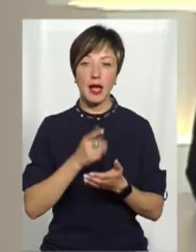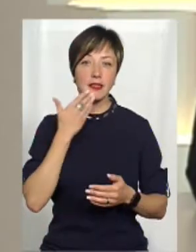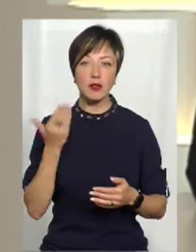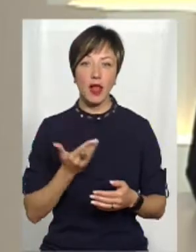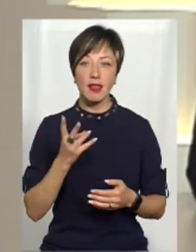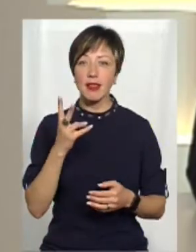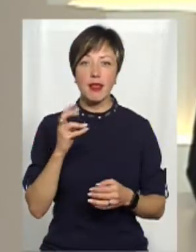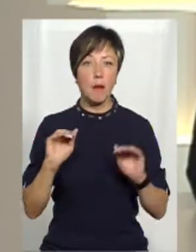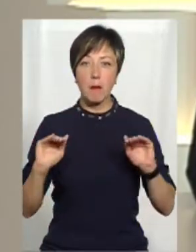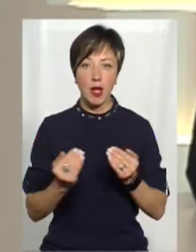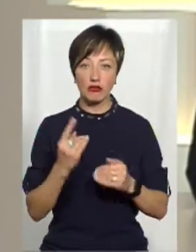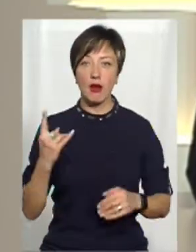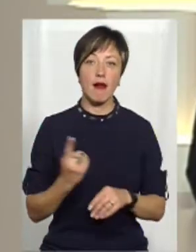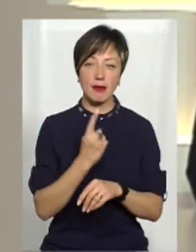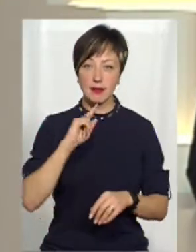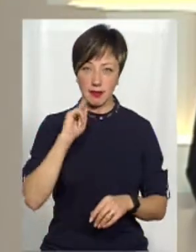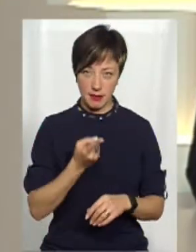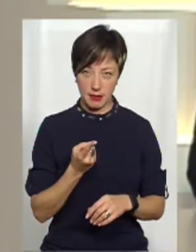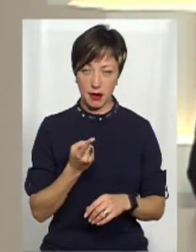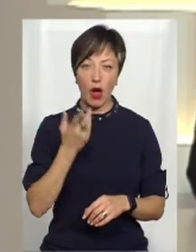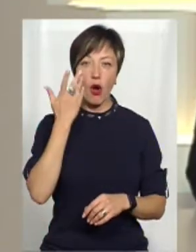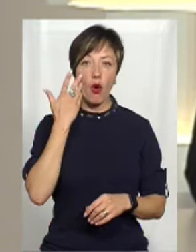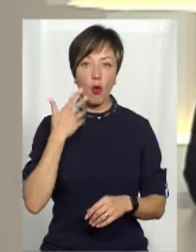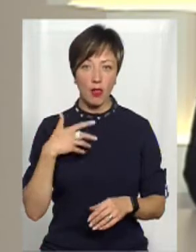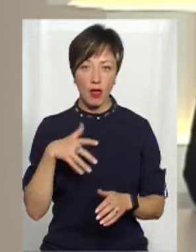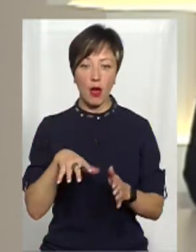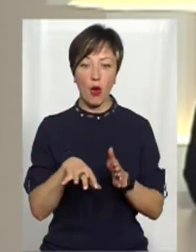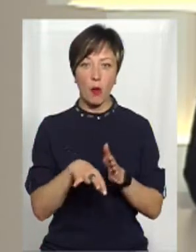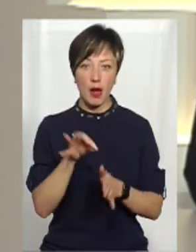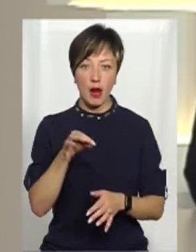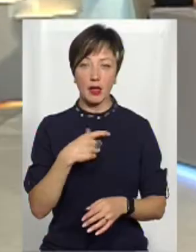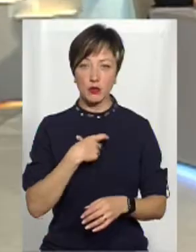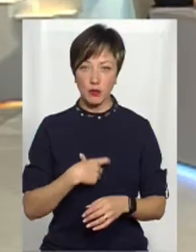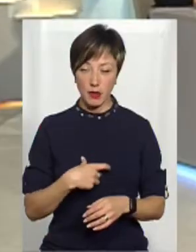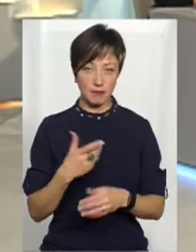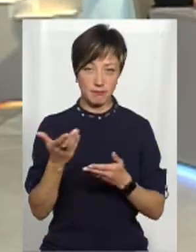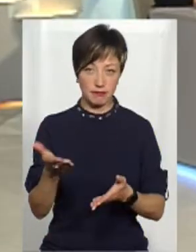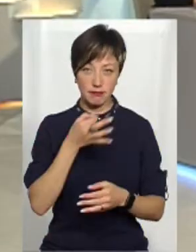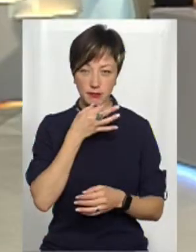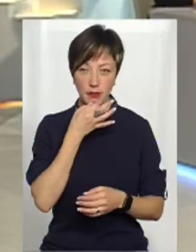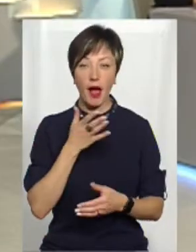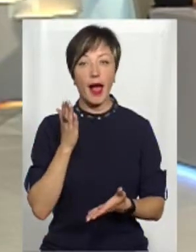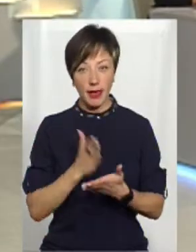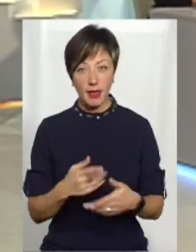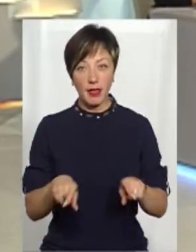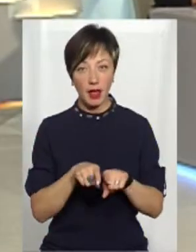рідше одного разу на рік, коли він обирає сам собі. А є такі,